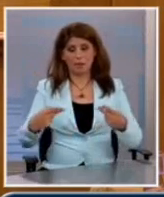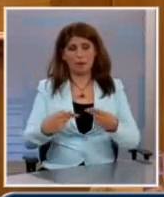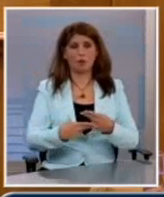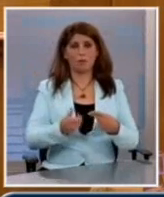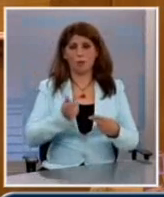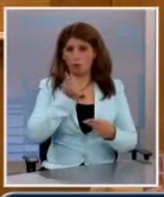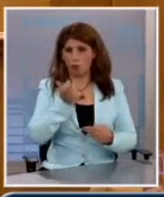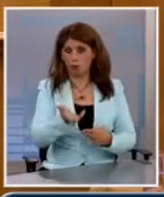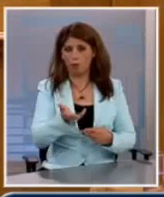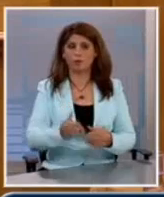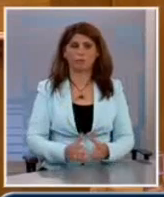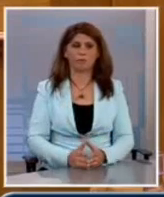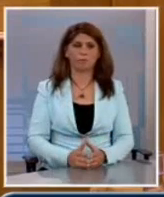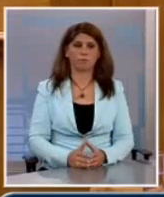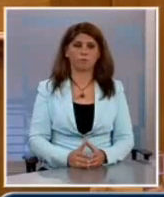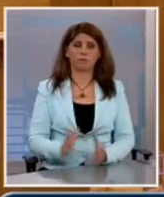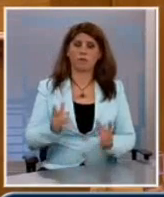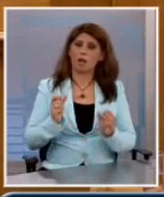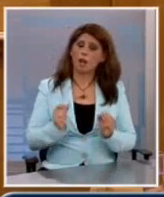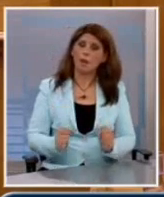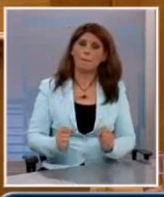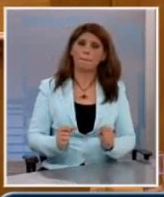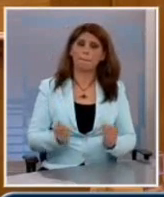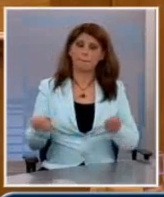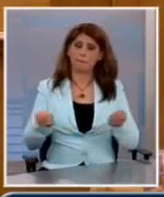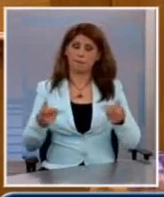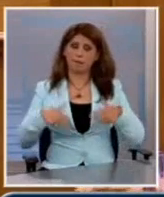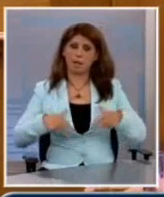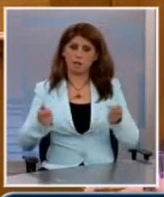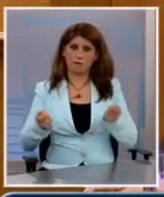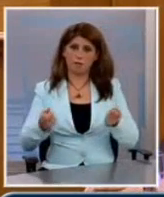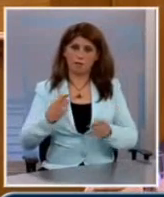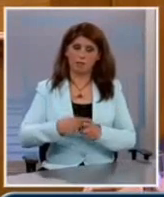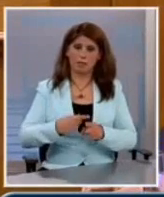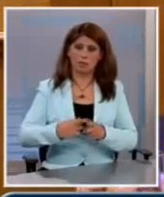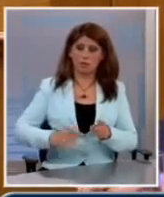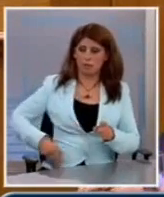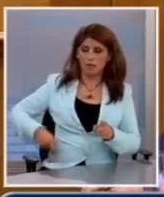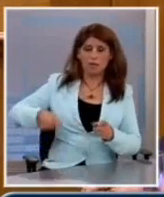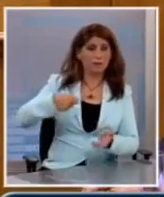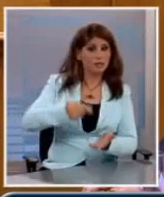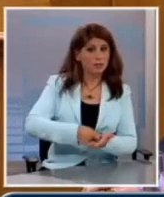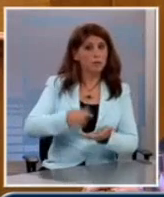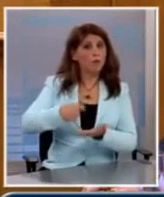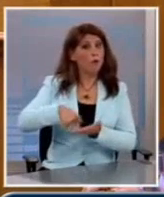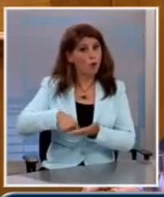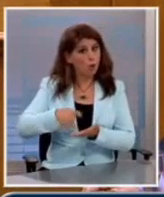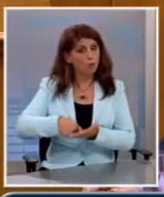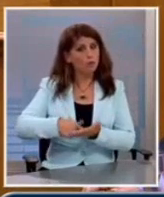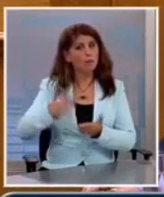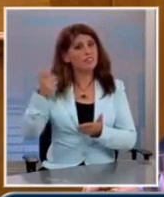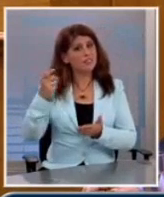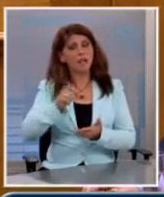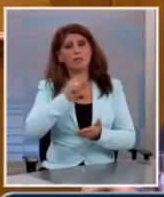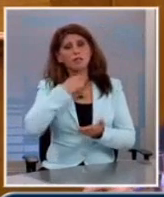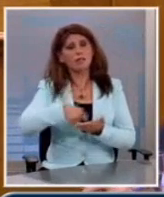δαπανών δηλαδή, αν μένατε στη διακυβέρνηση του τόπου, θα έβγαιναν από την τσέπη των φορολογούμενων, από τις συντάξεις, τους